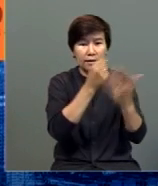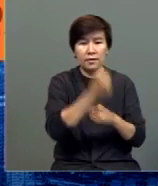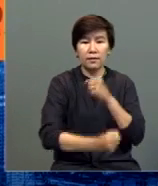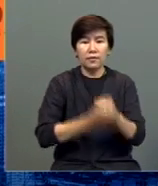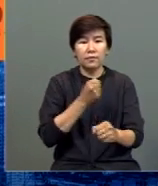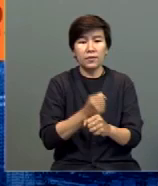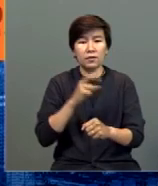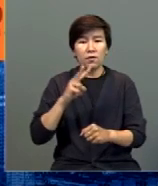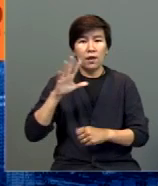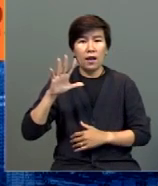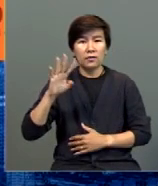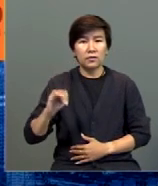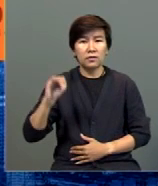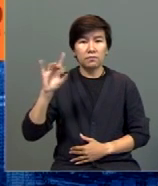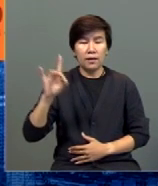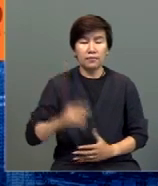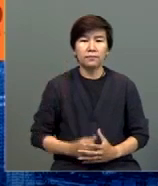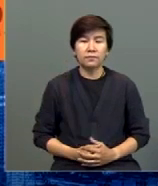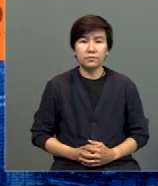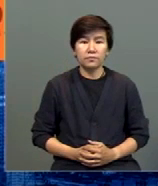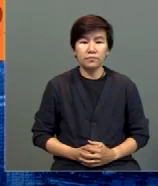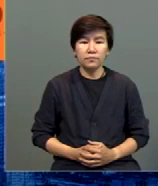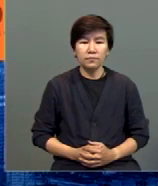แห่งพระราชกําหนดการบริหารราชการในสถานการณ์ฉุกเฉินปีพุทธศักราช2548